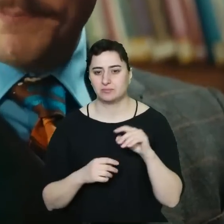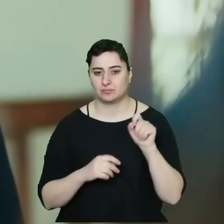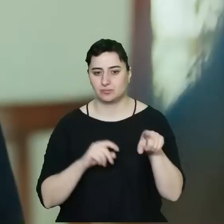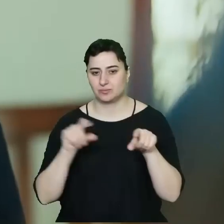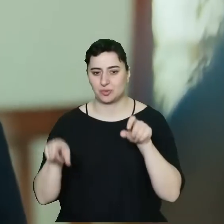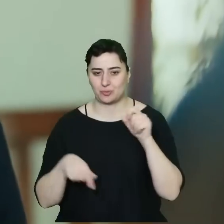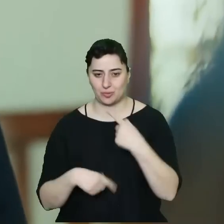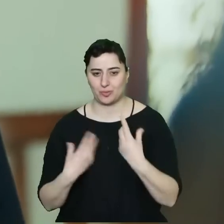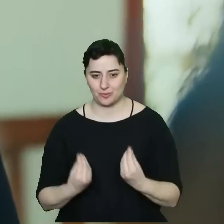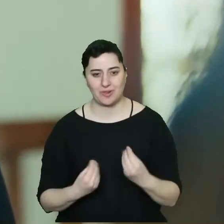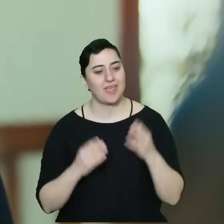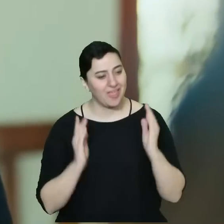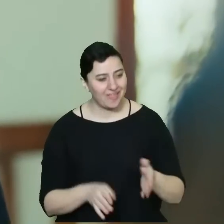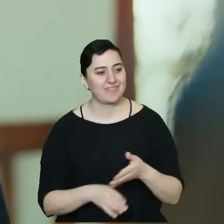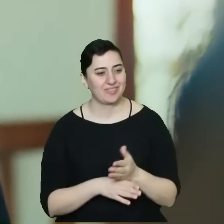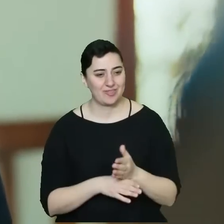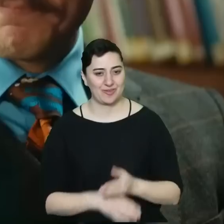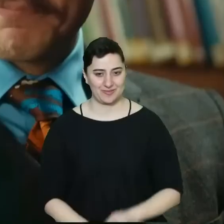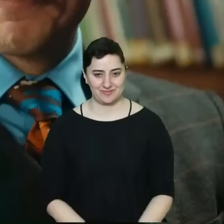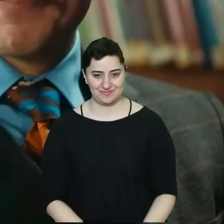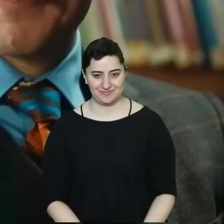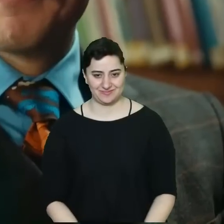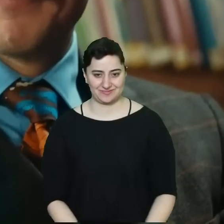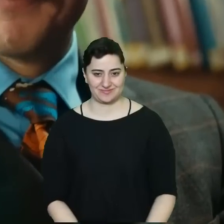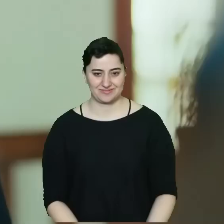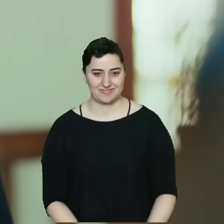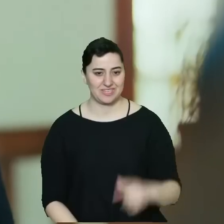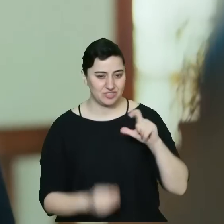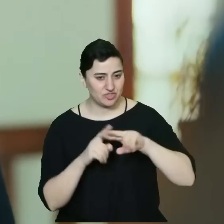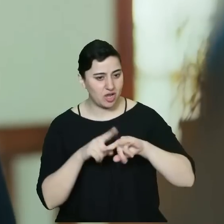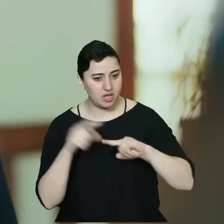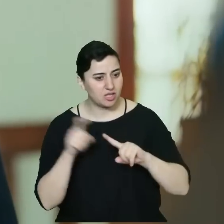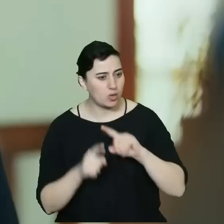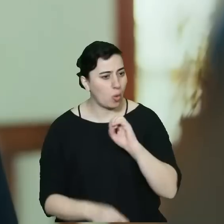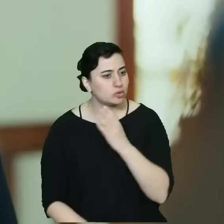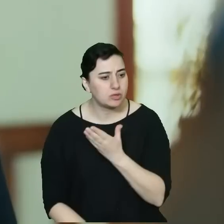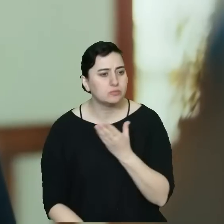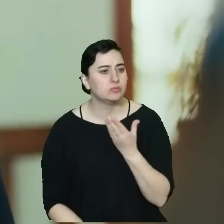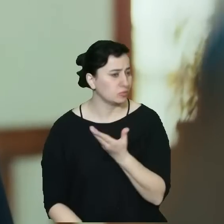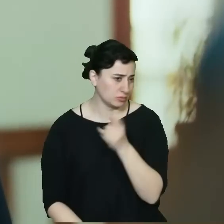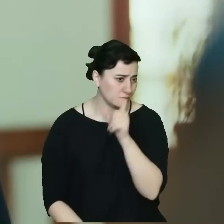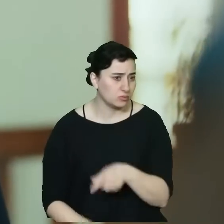öyle mi? Hay yaşa hocam. Aynen öyle. Cahit Hoca'ya ne demeli? Cahit Serifoğlu'na.